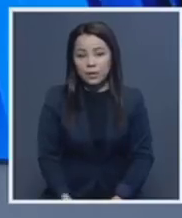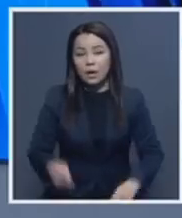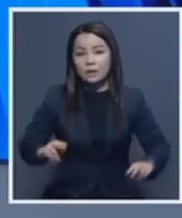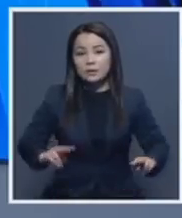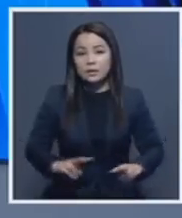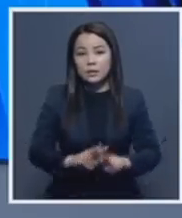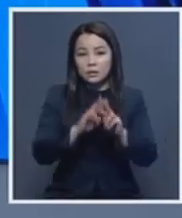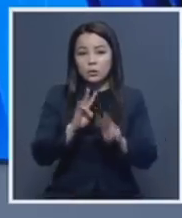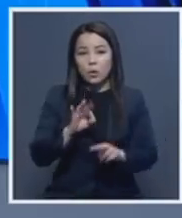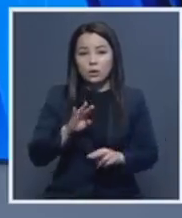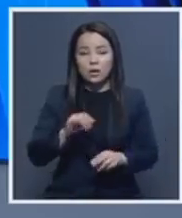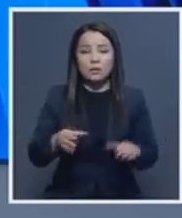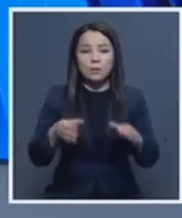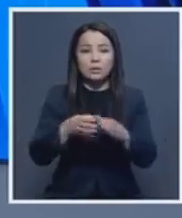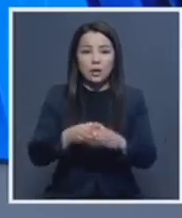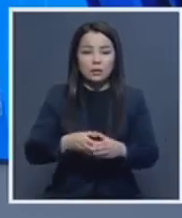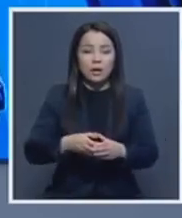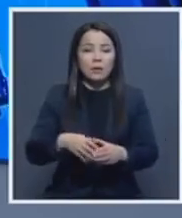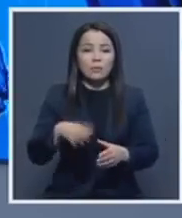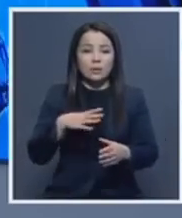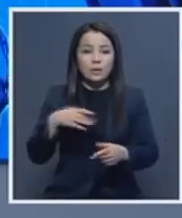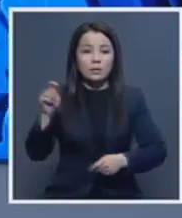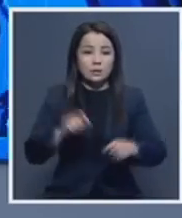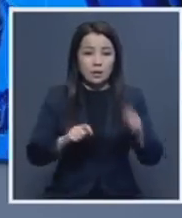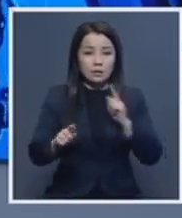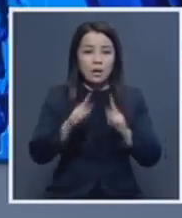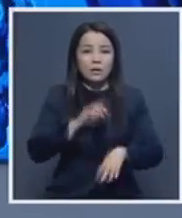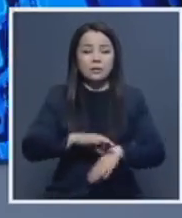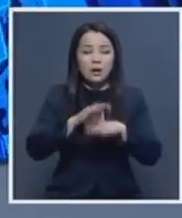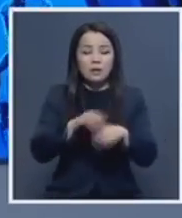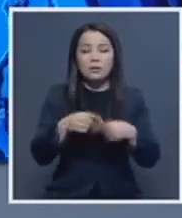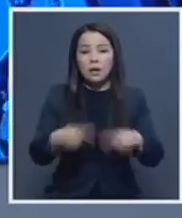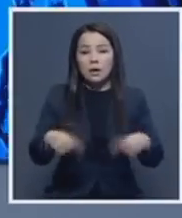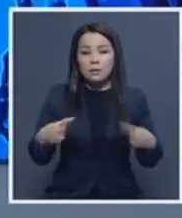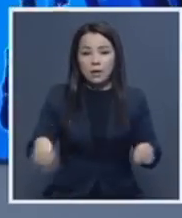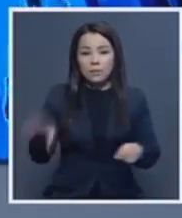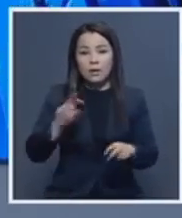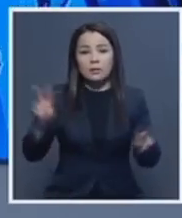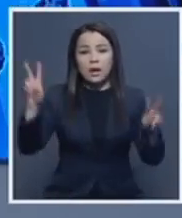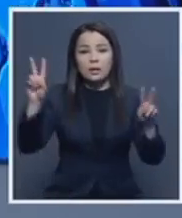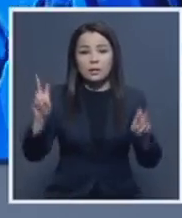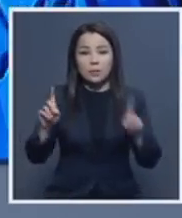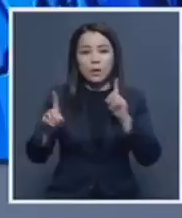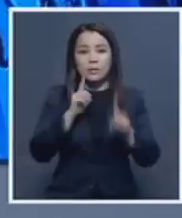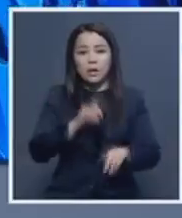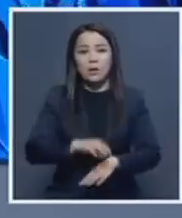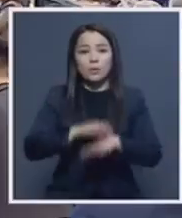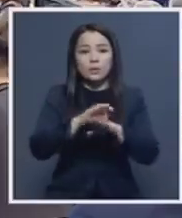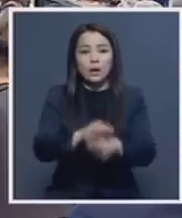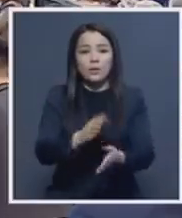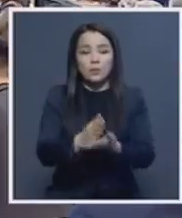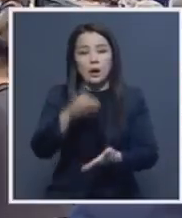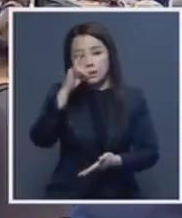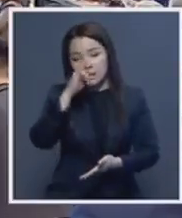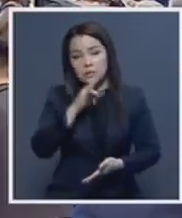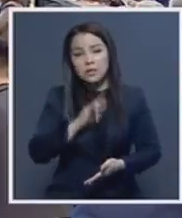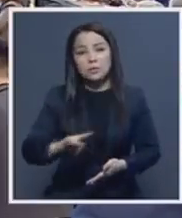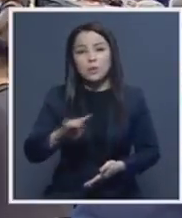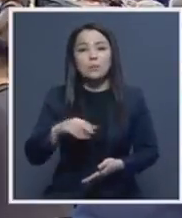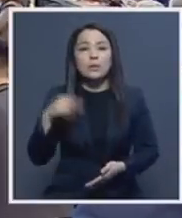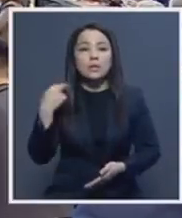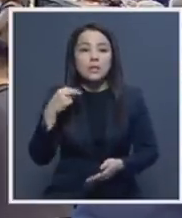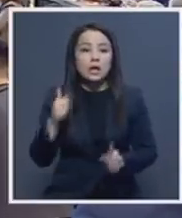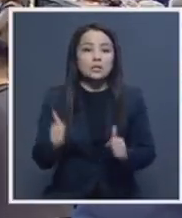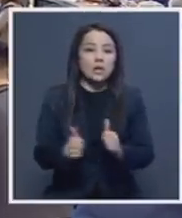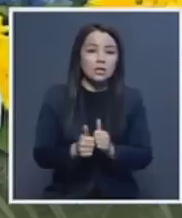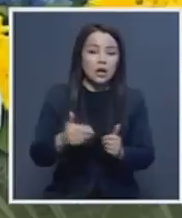Астанада Нұр Отан партиясының кезекті съезі қарсаңында сан алуан тақырыптарға арналған панельдік сессиялар өтіп жатыр. Қазақстан Республикасы президенті